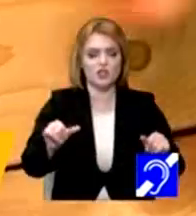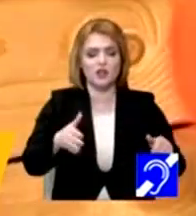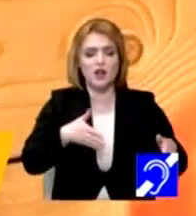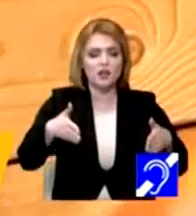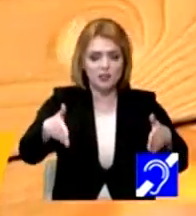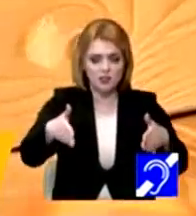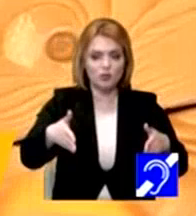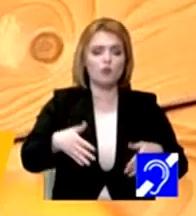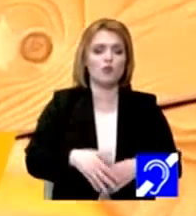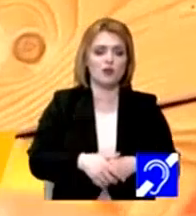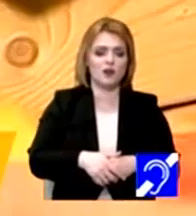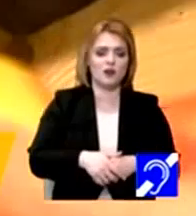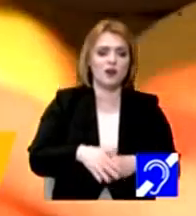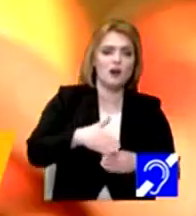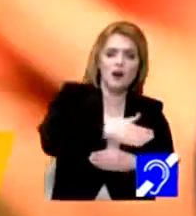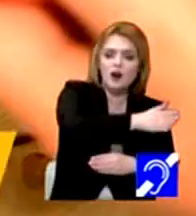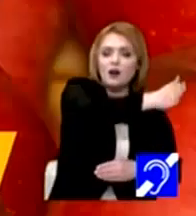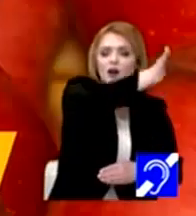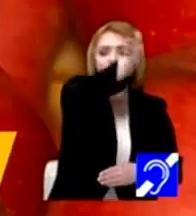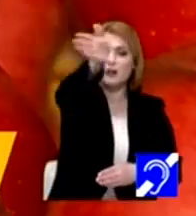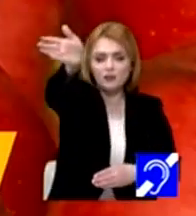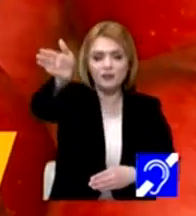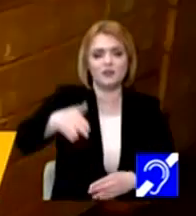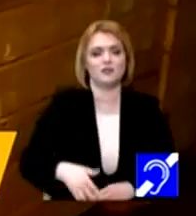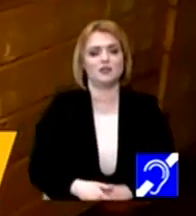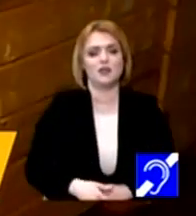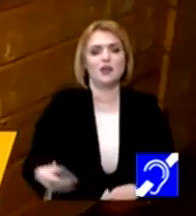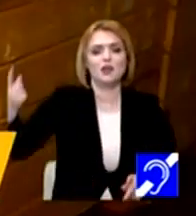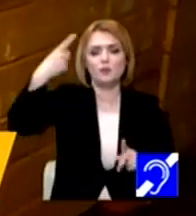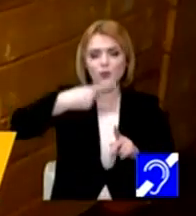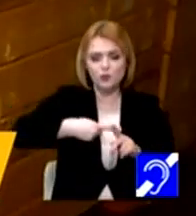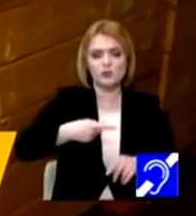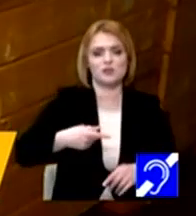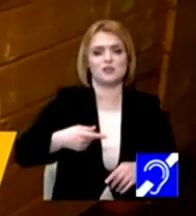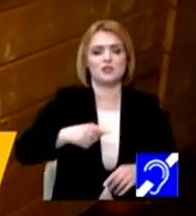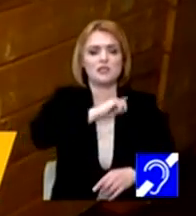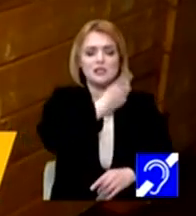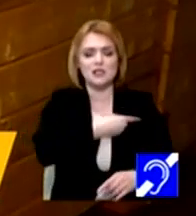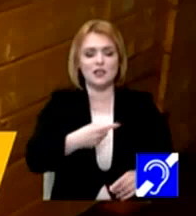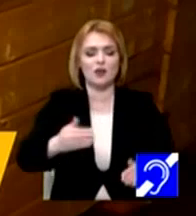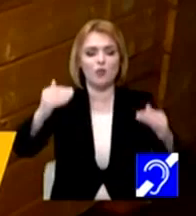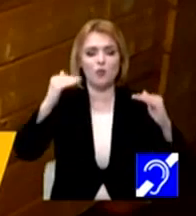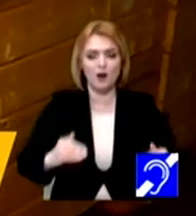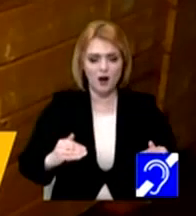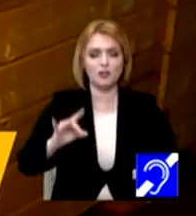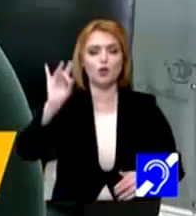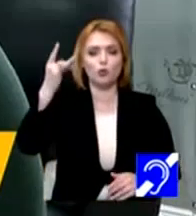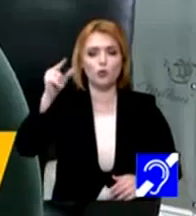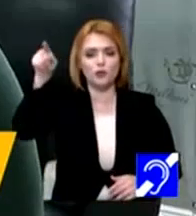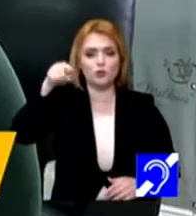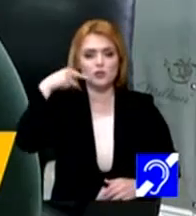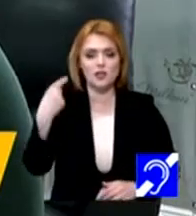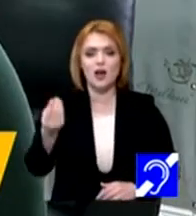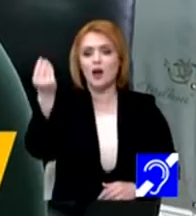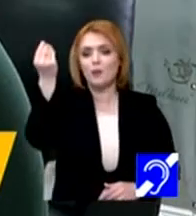la circa 10.000 de dolari și doi, cursul care s-a devalorizat rubla în Rusia.